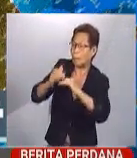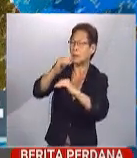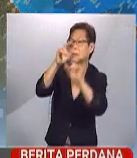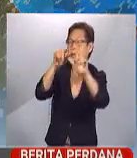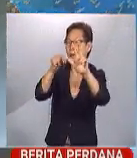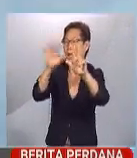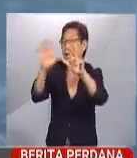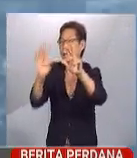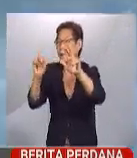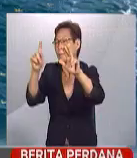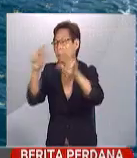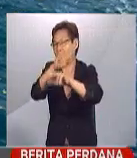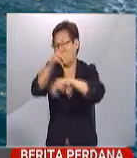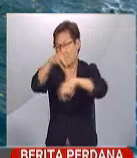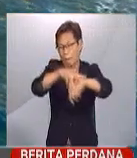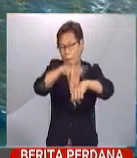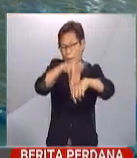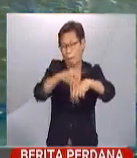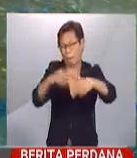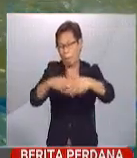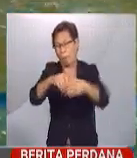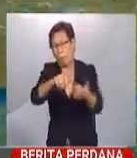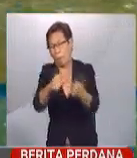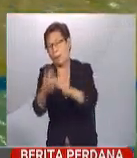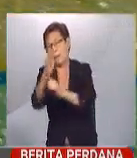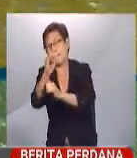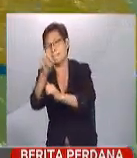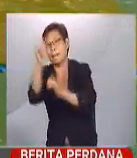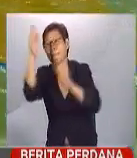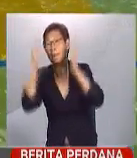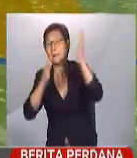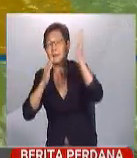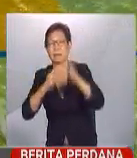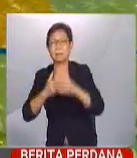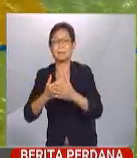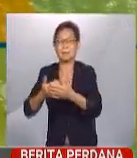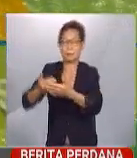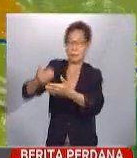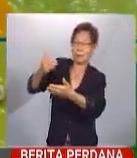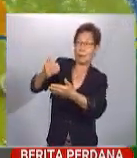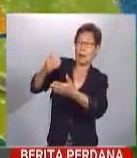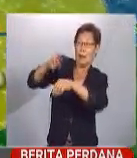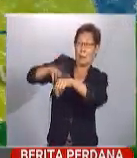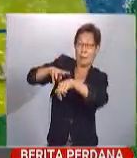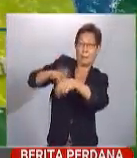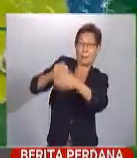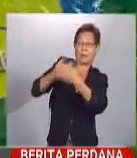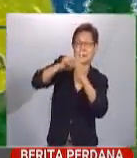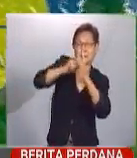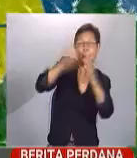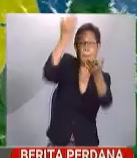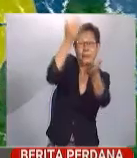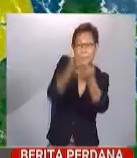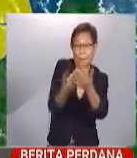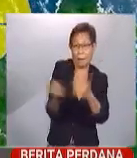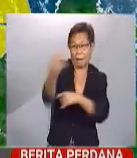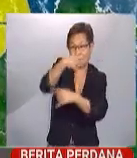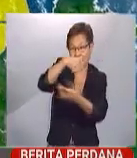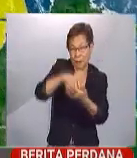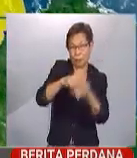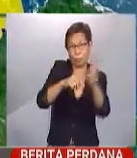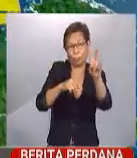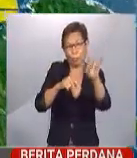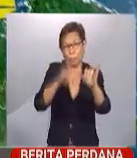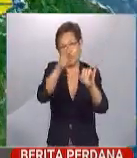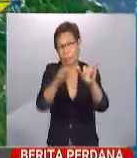meter. Dan amaran yang dikeluarkan oleh Map Malaysia sebelum ini, yang amaran buka kuasa sehingga hari ini 26 Februari,